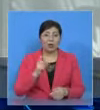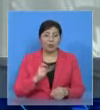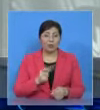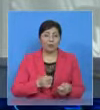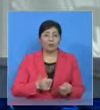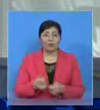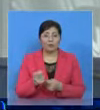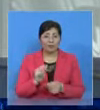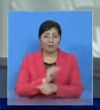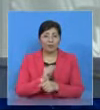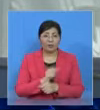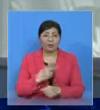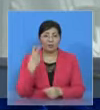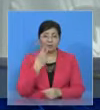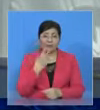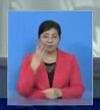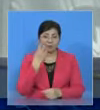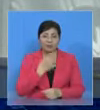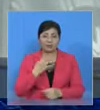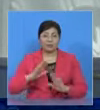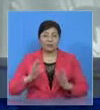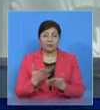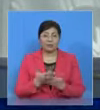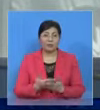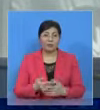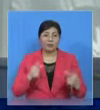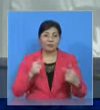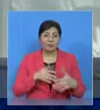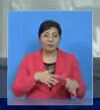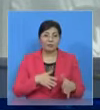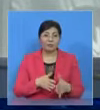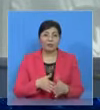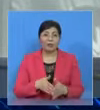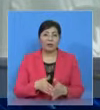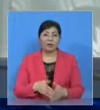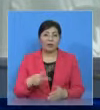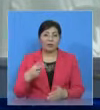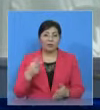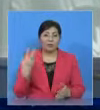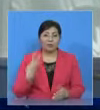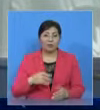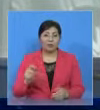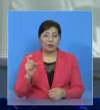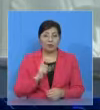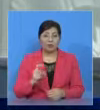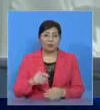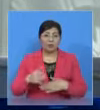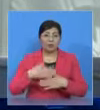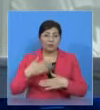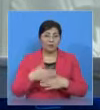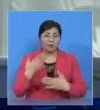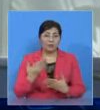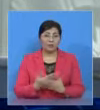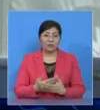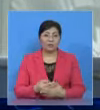состоянии опьянения, 30 выезд на полос, предназначенных для встречного движения. 240 водителей наказан в административном порядке